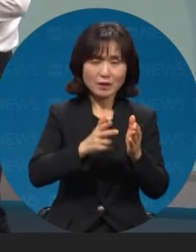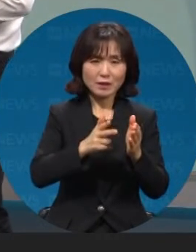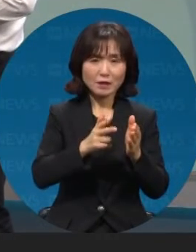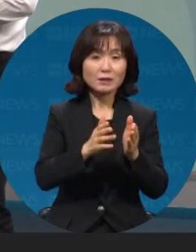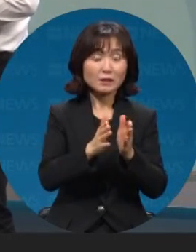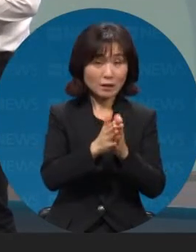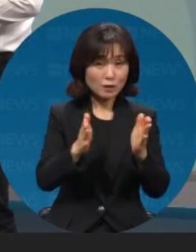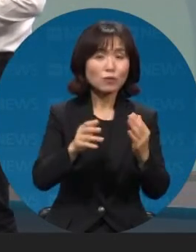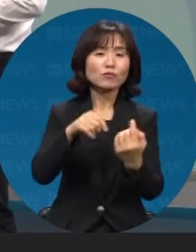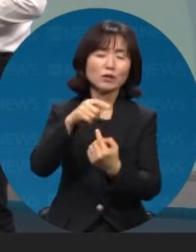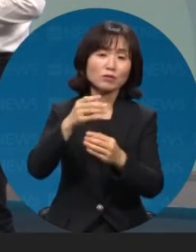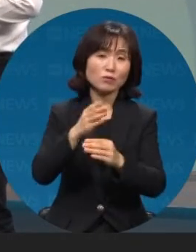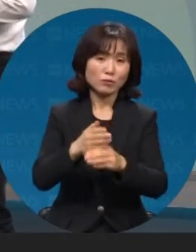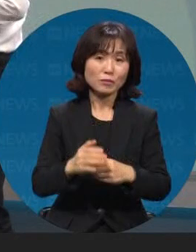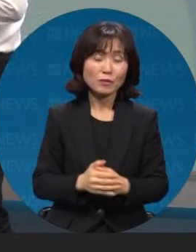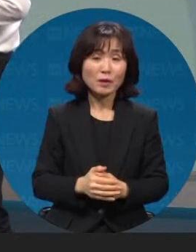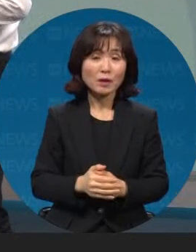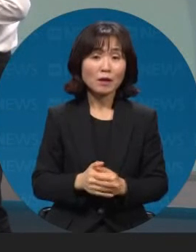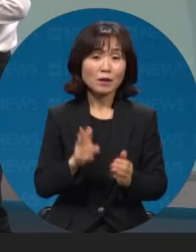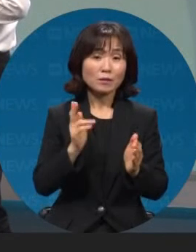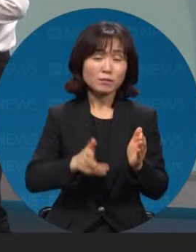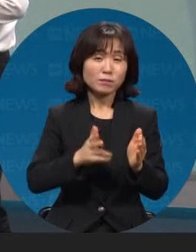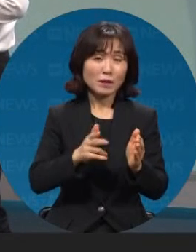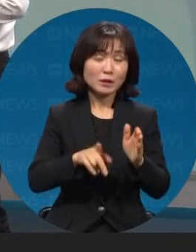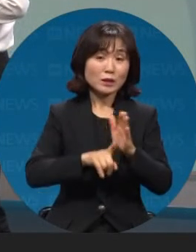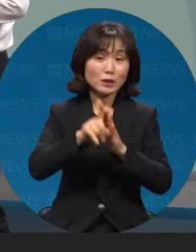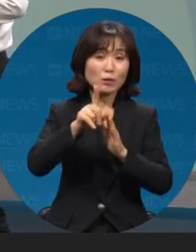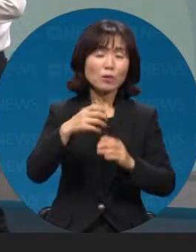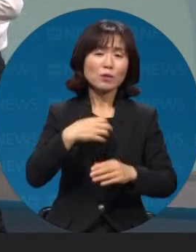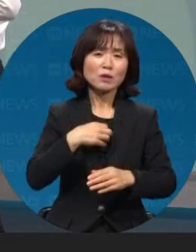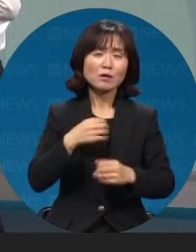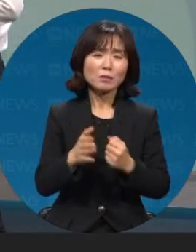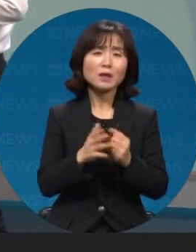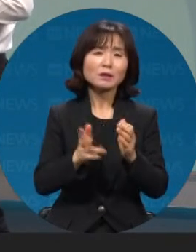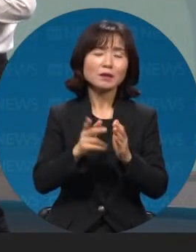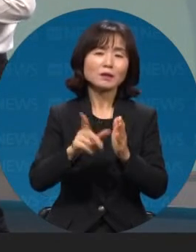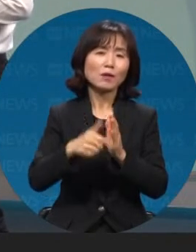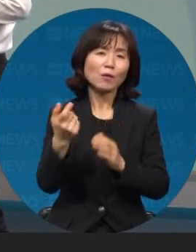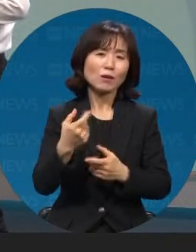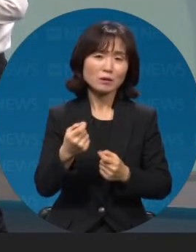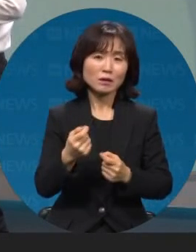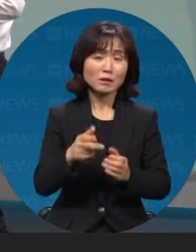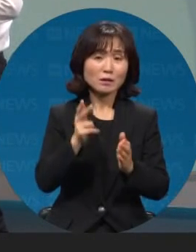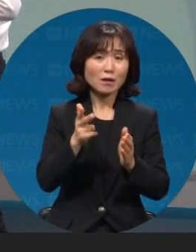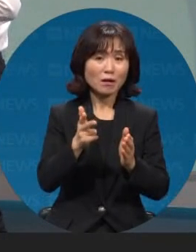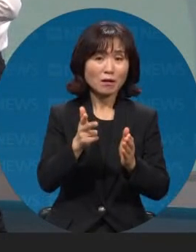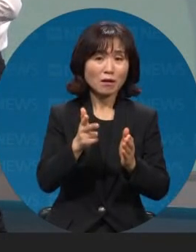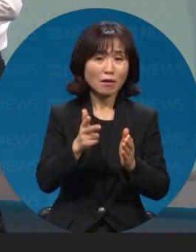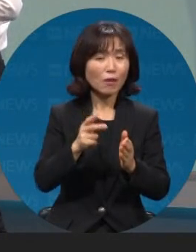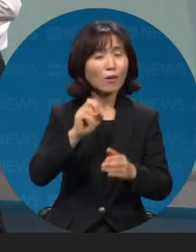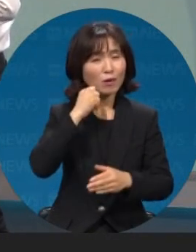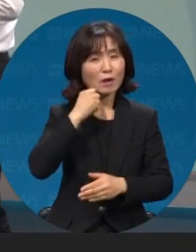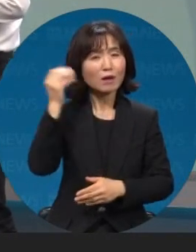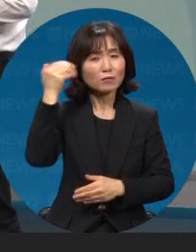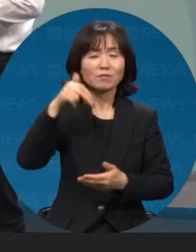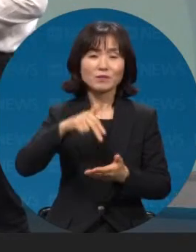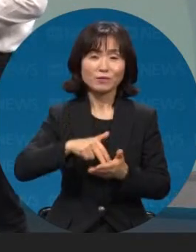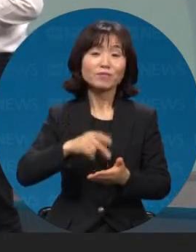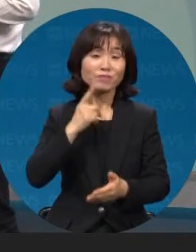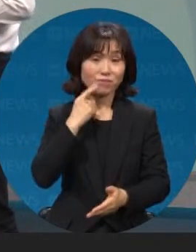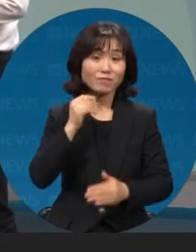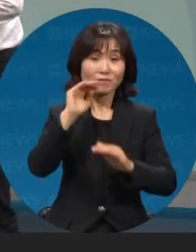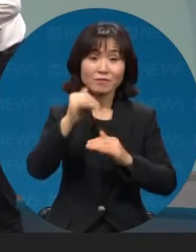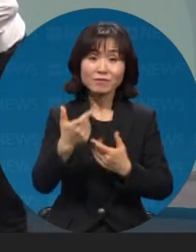기우 이기 때문에 기차의 시대가 돌아오는 거군요 기차 다가갈 수 있는 나라가 없는 우리는 좀 들어온 일인 것 같습니다